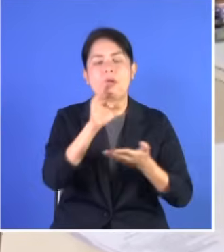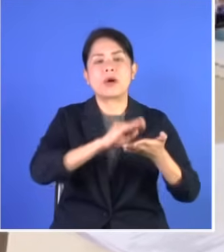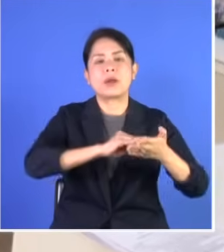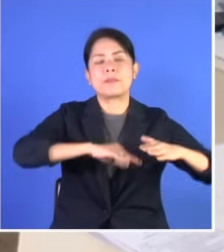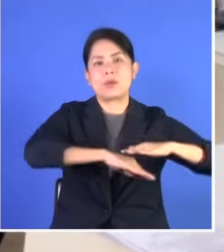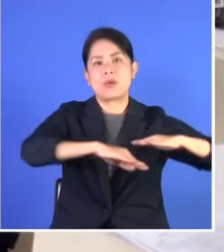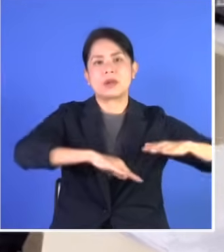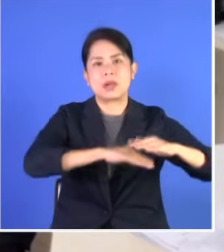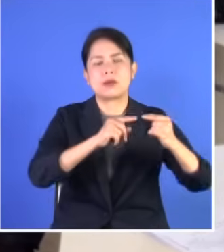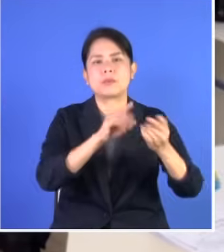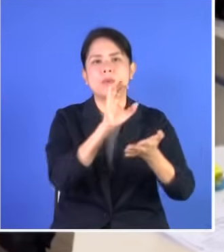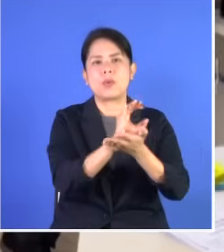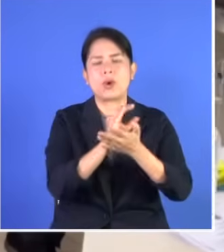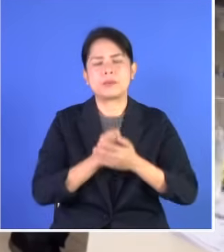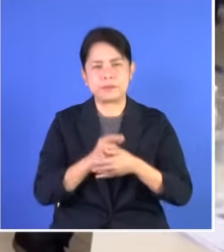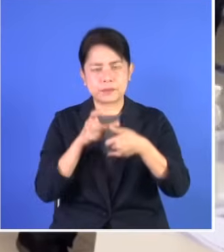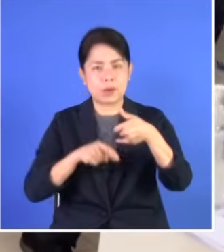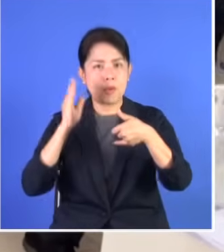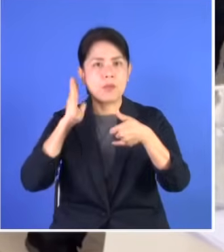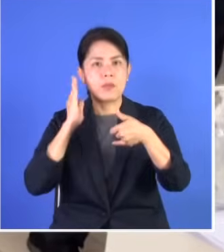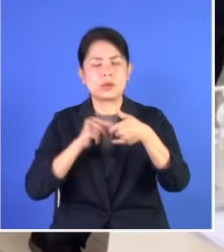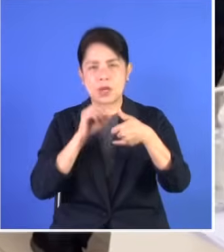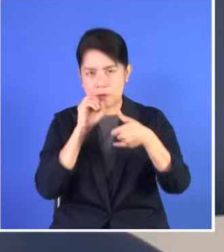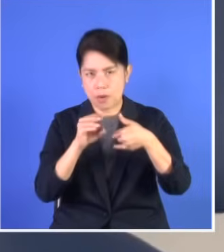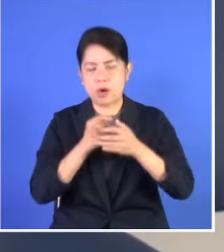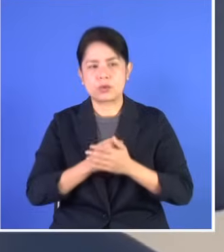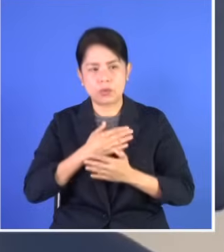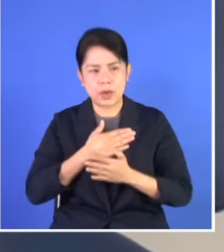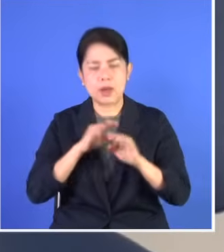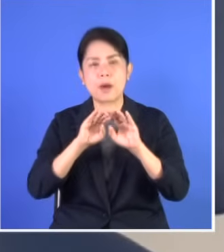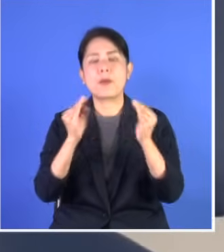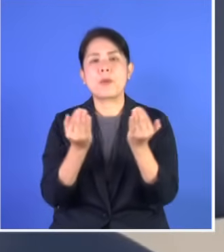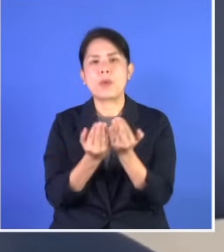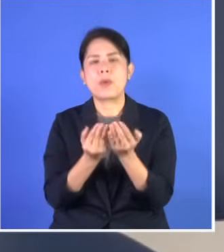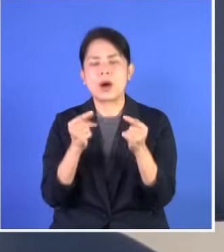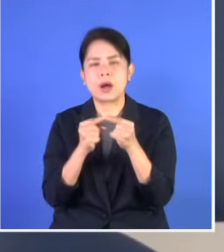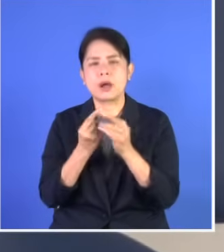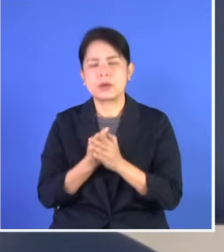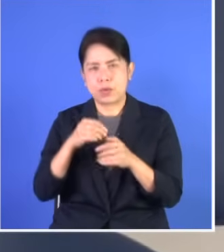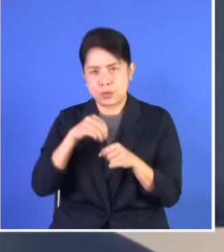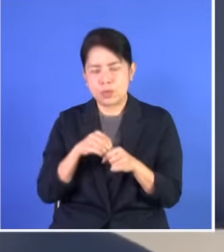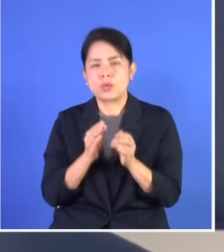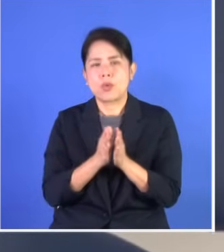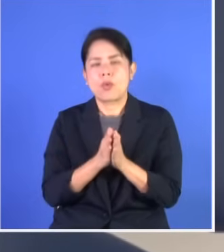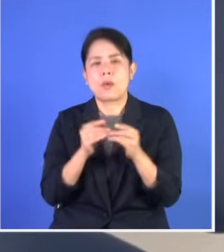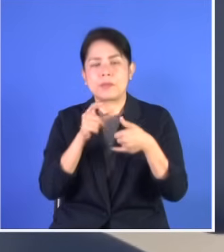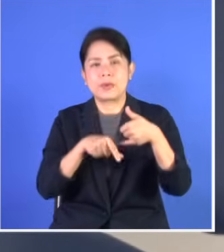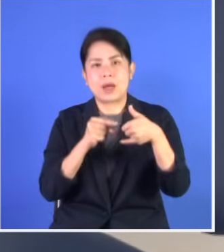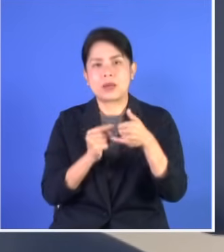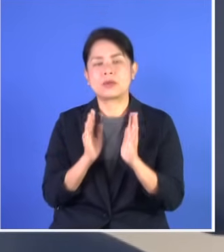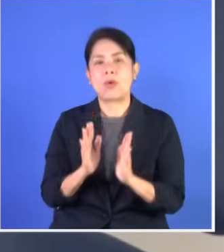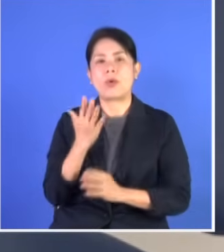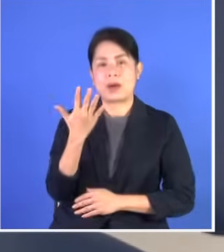ไม่คืบหน้านายบัณฑิตนี่บอกว่าปกติตัวเขากับครอบครัวก็อยู่ด้วยกันที่บ้านพักคลอง7ปทุมธานีเนี่ยอยู่ด้วยกัน5คน